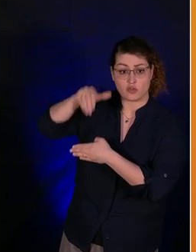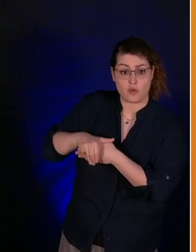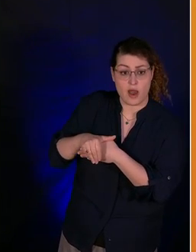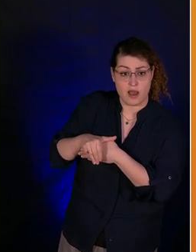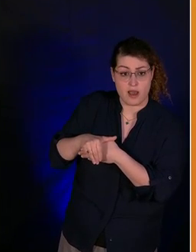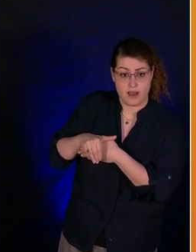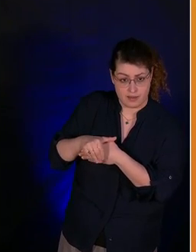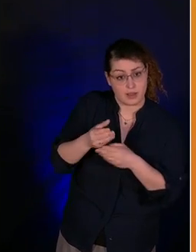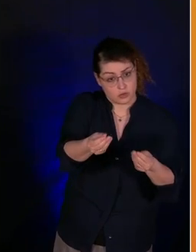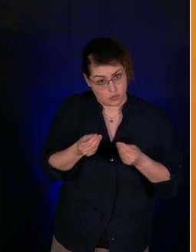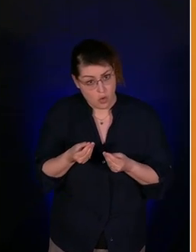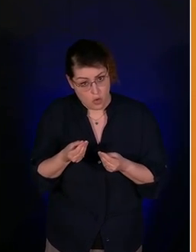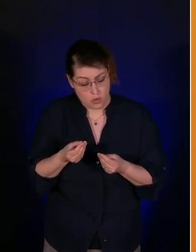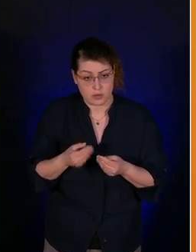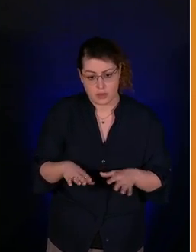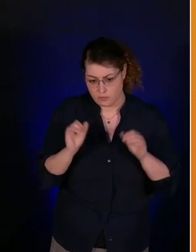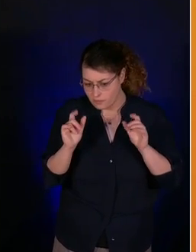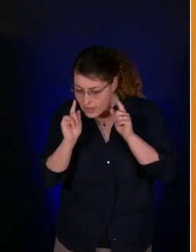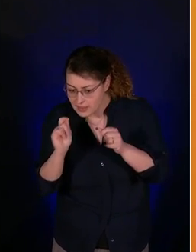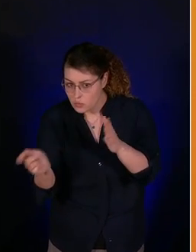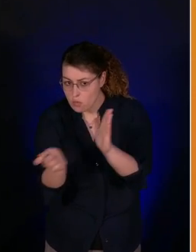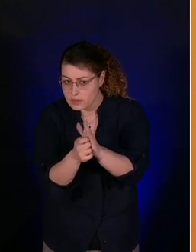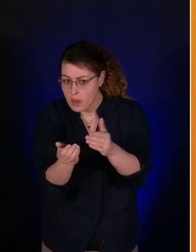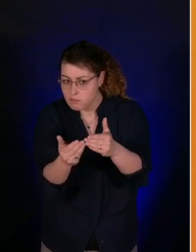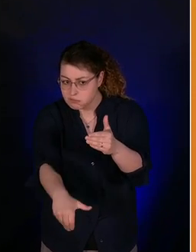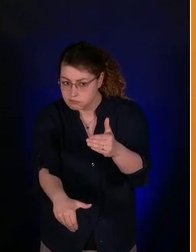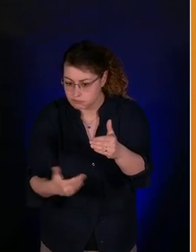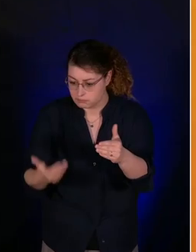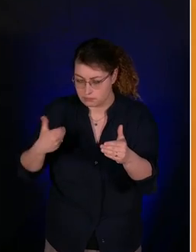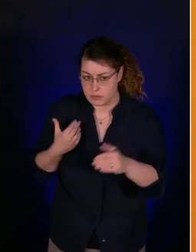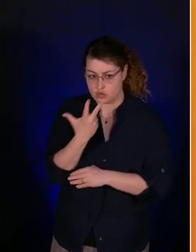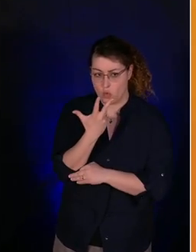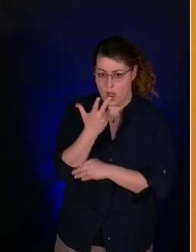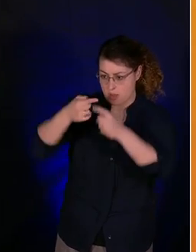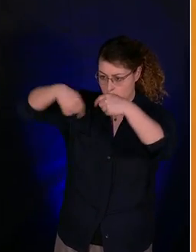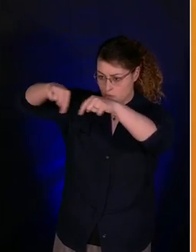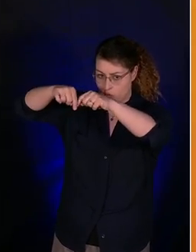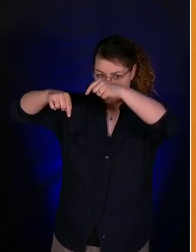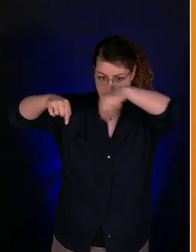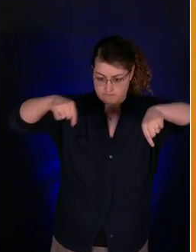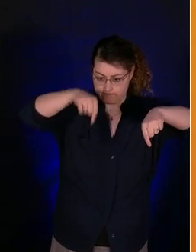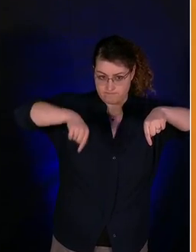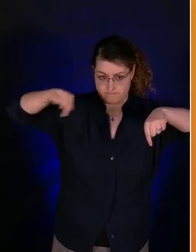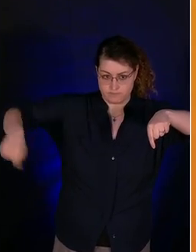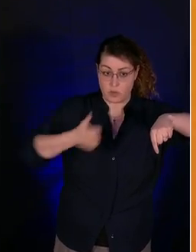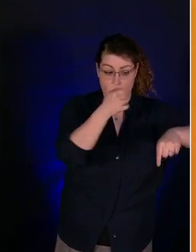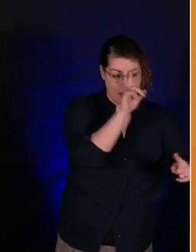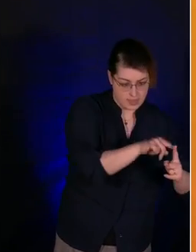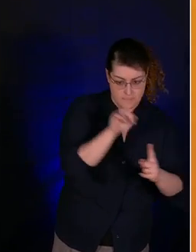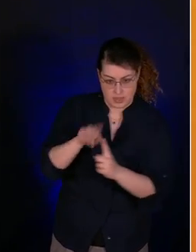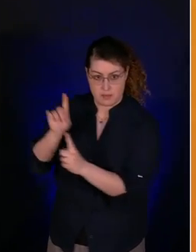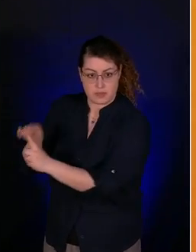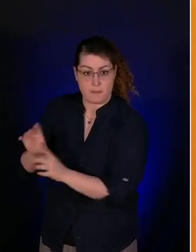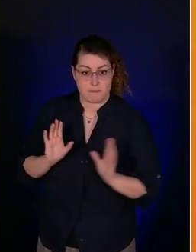Afin de respecter les délais impartis, la commission s'est réunie en 3 sous-commissions, une par thème. Je tiens à